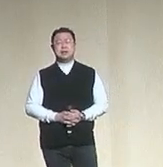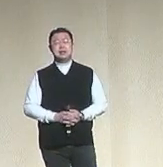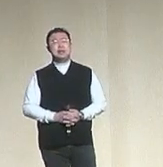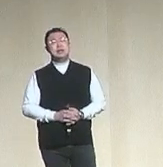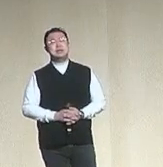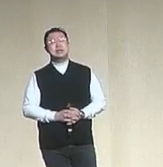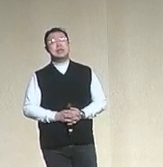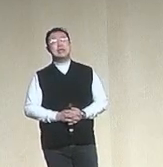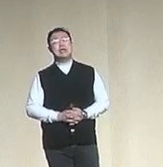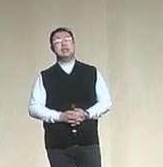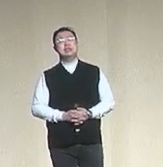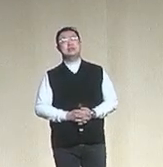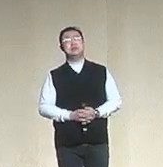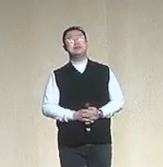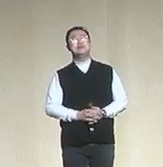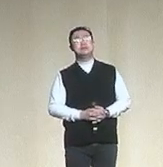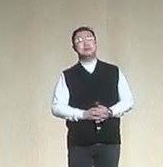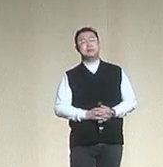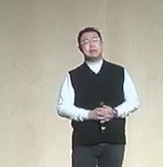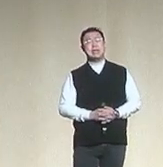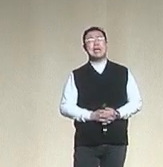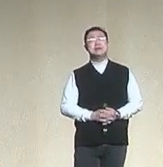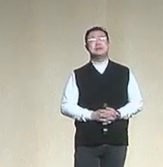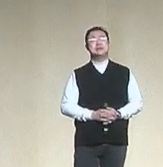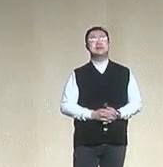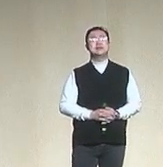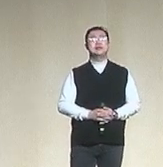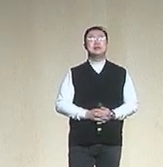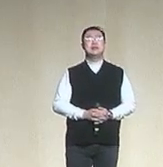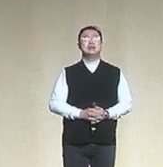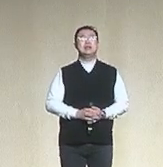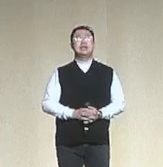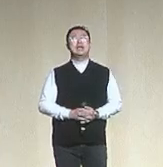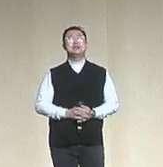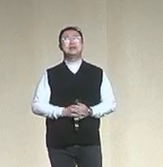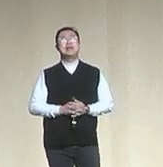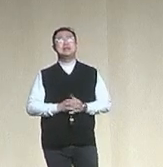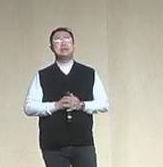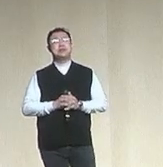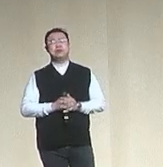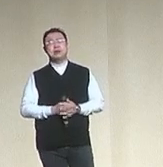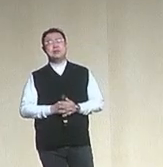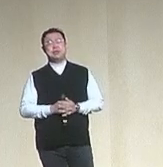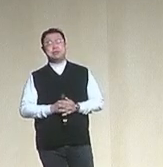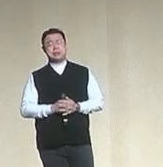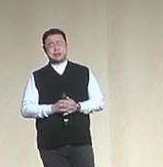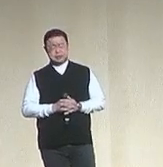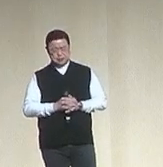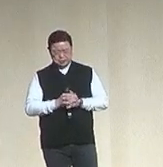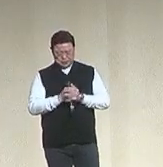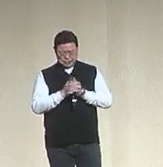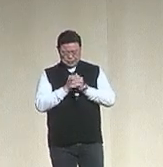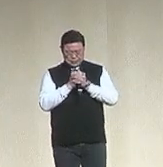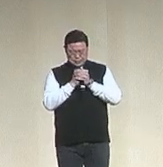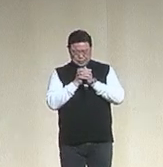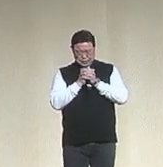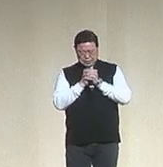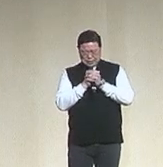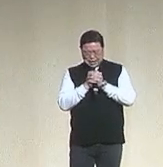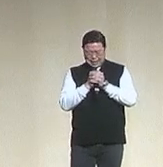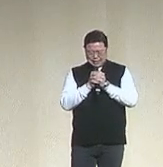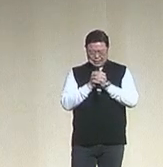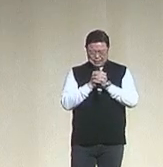하늘에 계신 우리 아버지요, 하나님 아버지 앞에서 어린아이임을 주님 고백하며